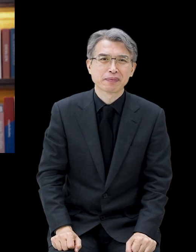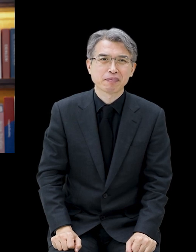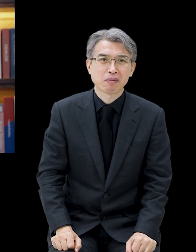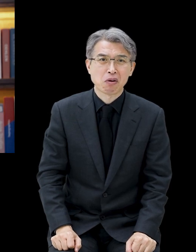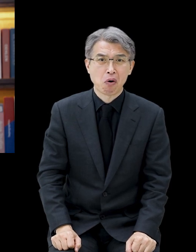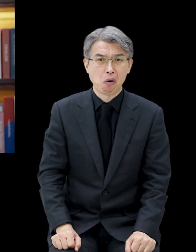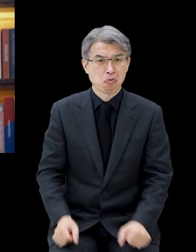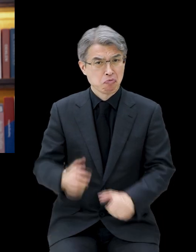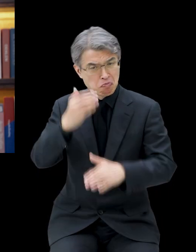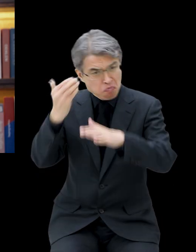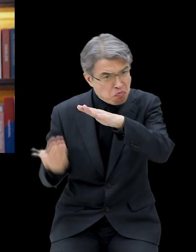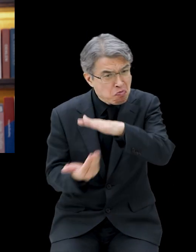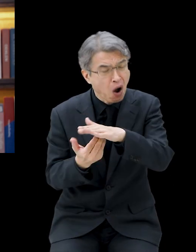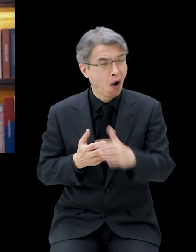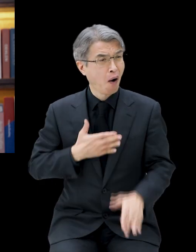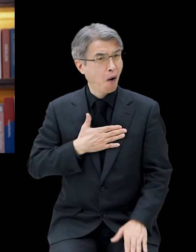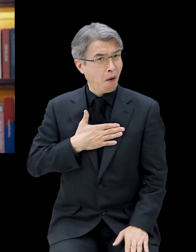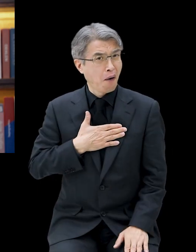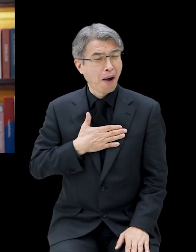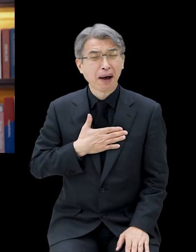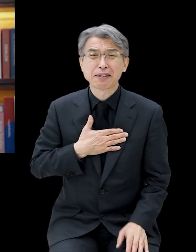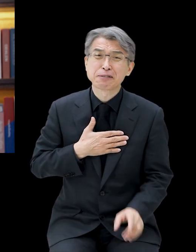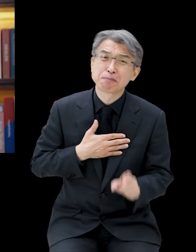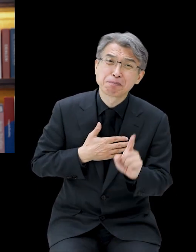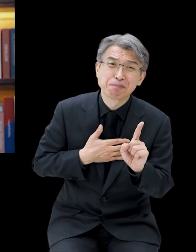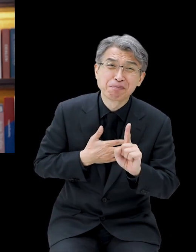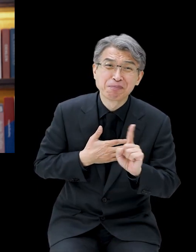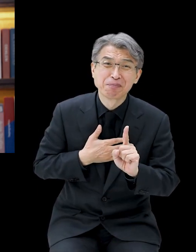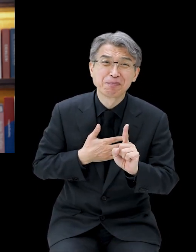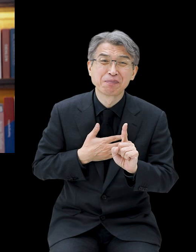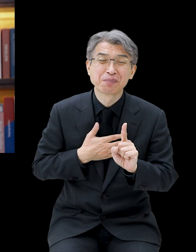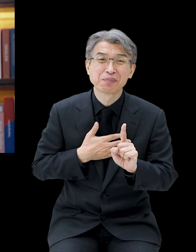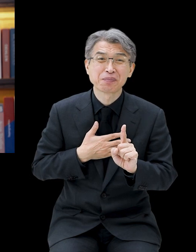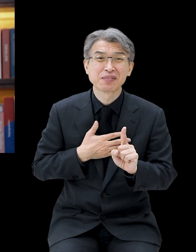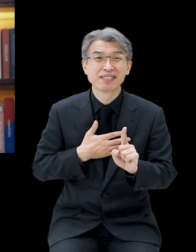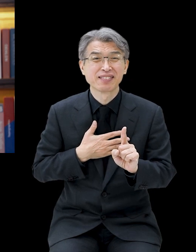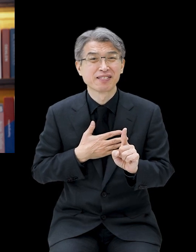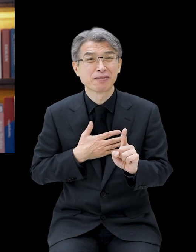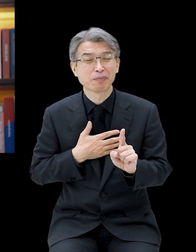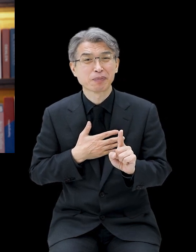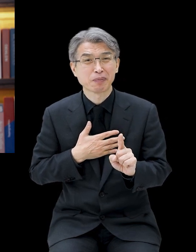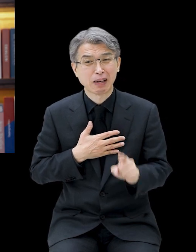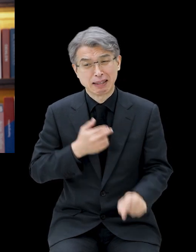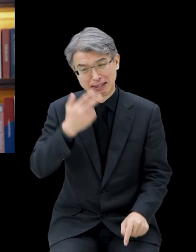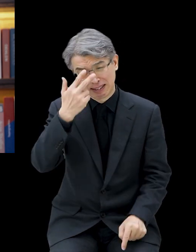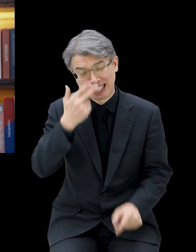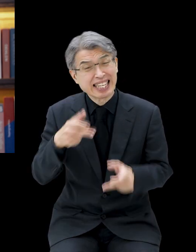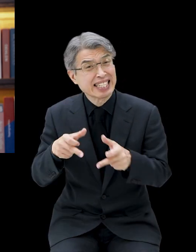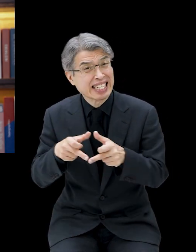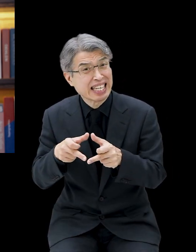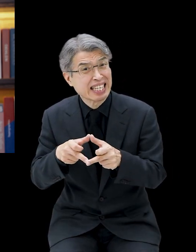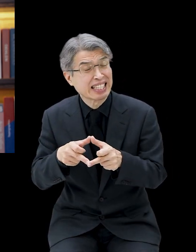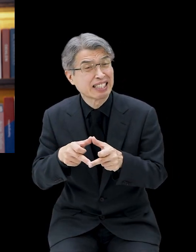가장 성취감을 느꼈던 것은 뭐 보통 시각장애인들이